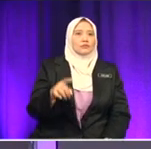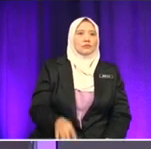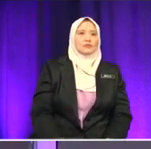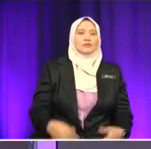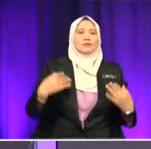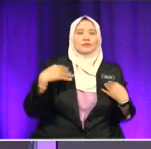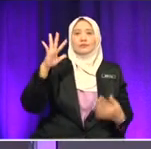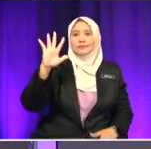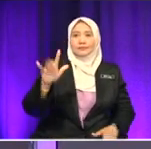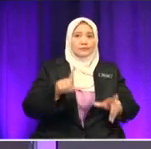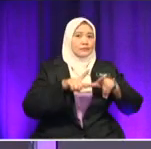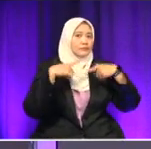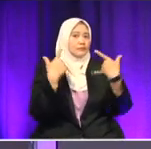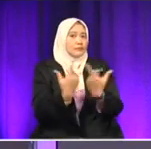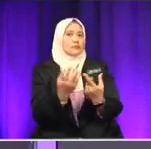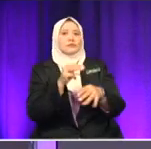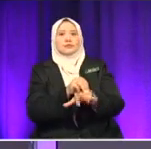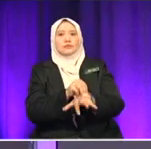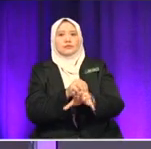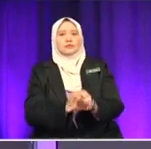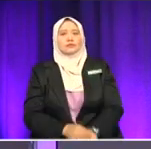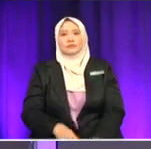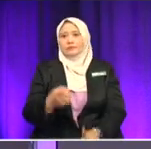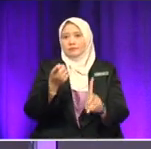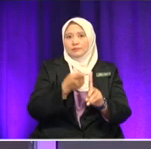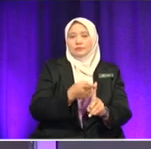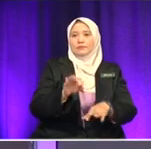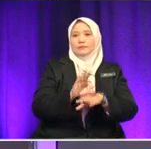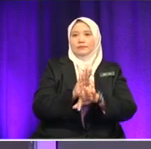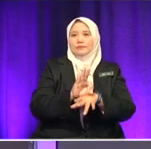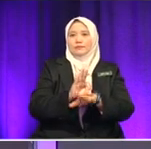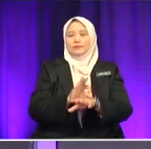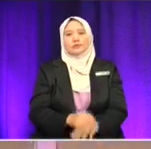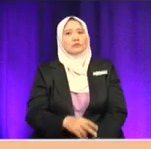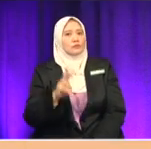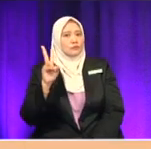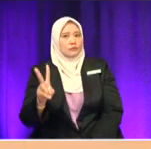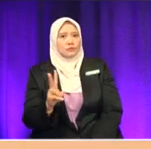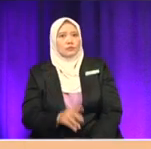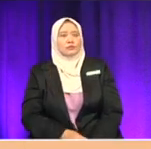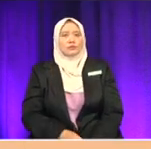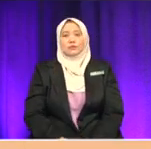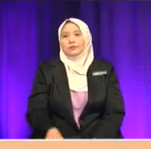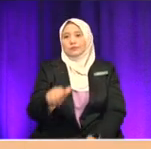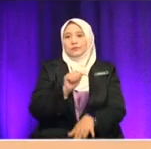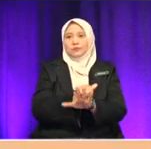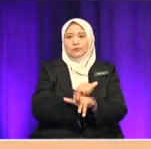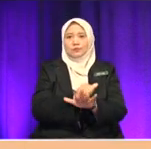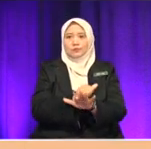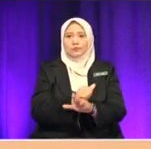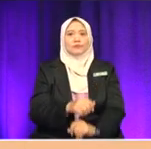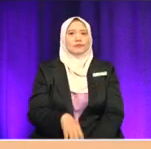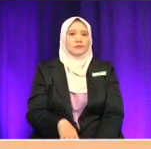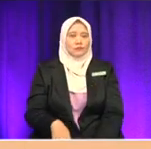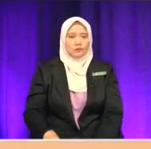kelas mikroorganisma. Kelas yang pertama adalah fungi, kelas yang kedua adalah alga, kelas yang ketiga